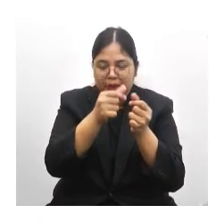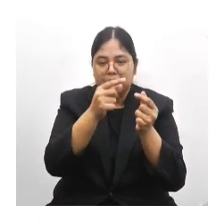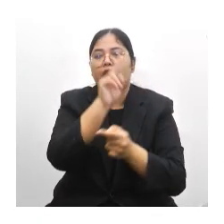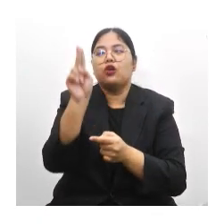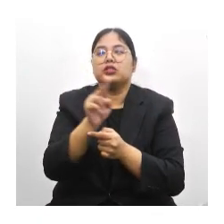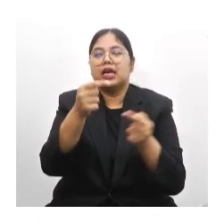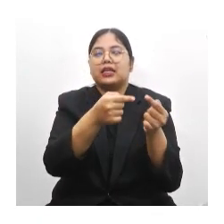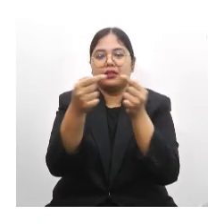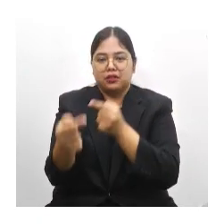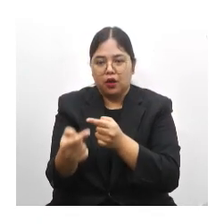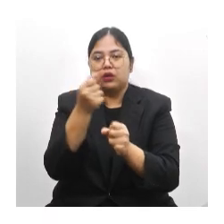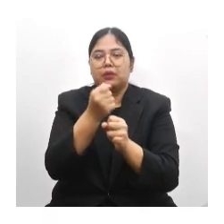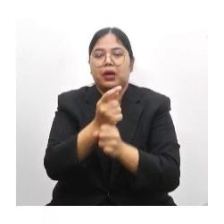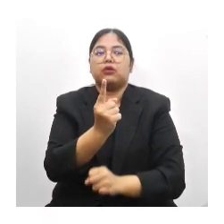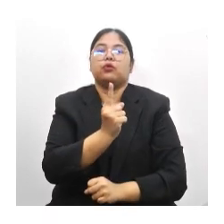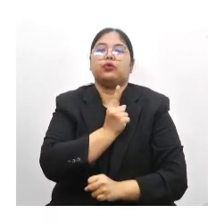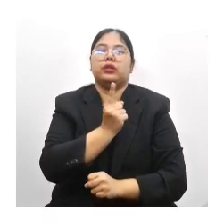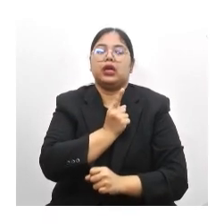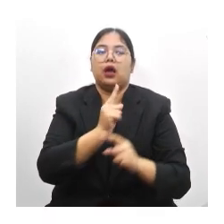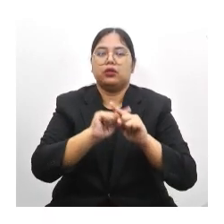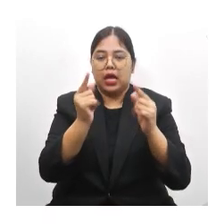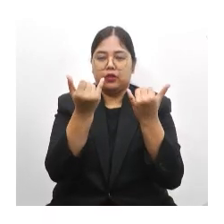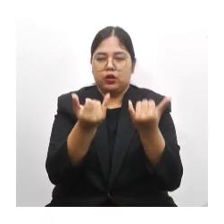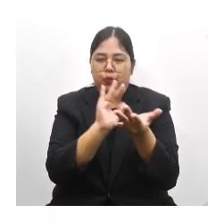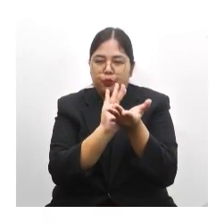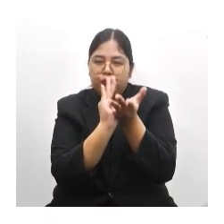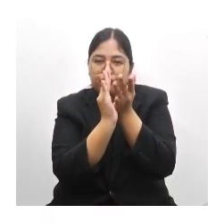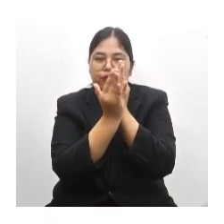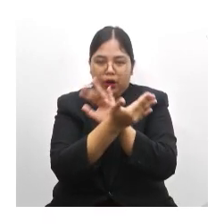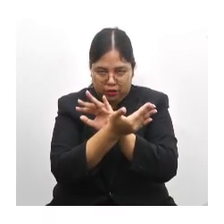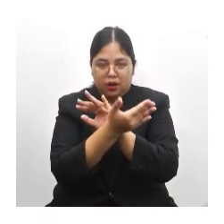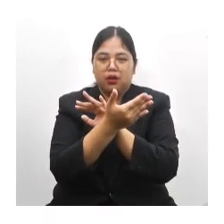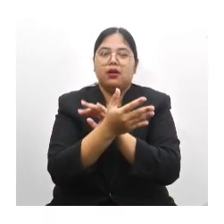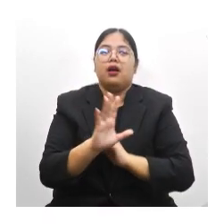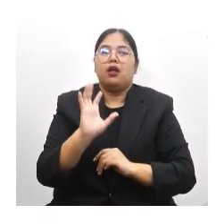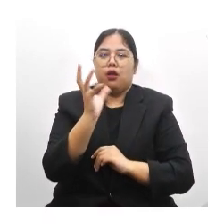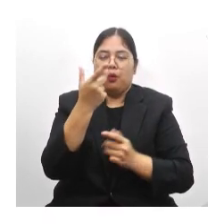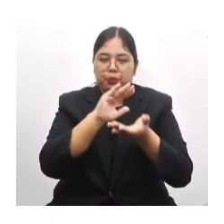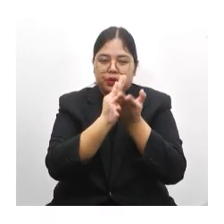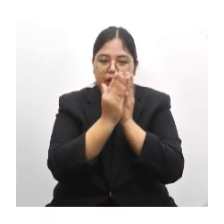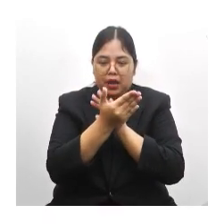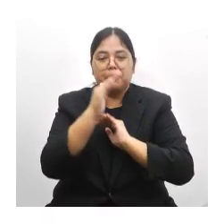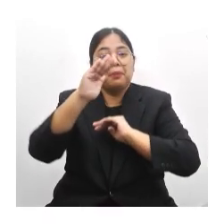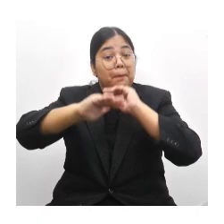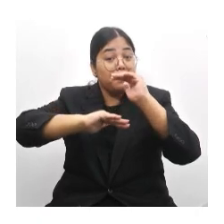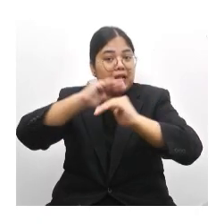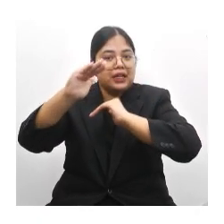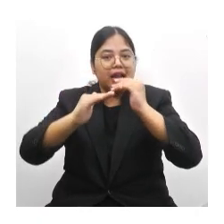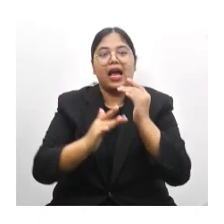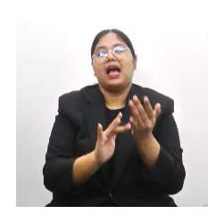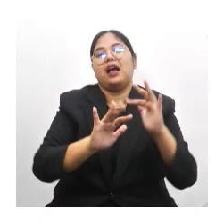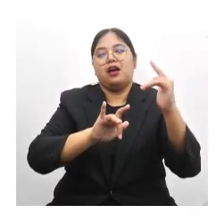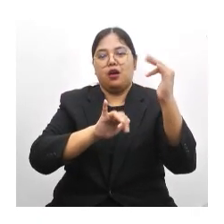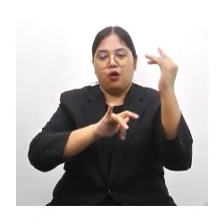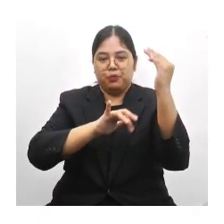าและทำงานคนเดียวแต่เมื่อโรคในยุคโลกาภิวัตน์เปลี่ยนไปนักเรียนได้มีการพัฒนาในด้านคอมพิวเตอร์หรือเ